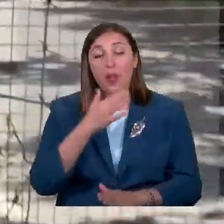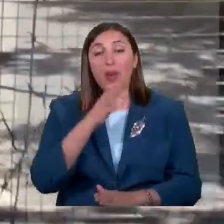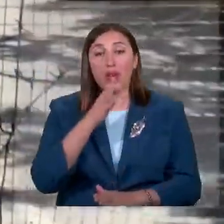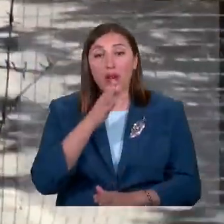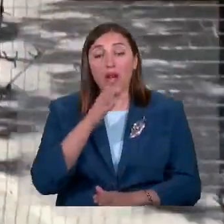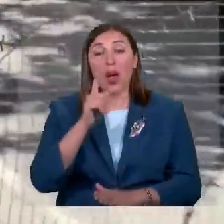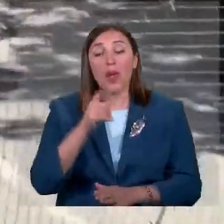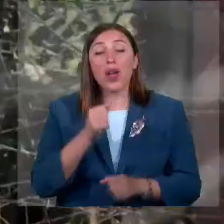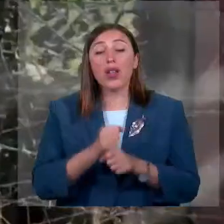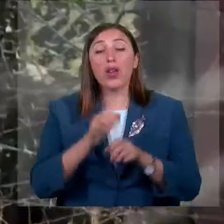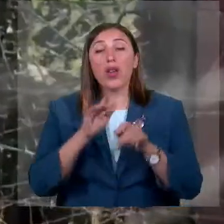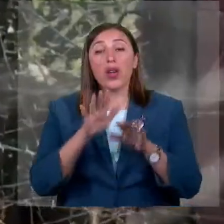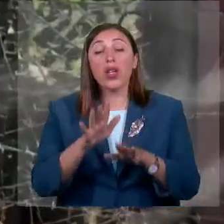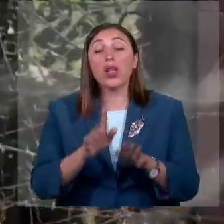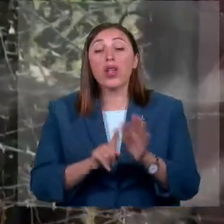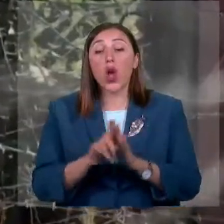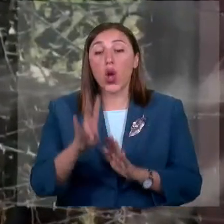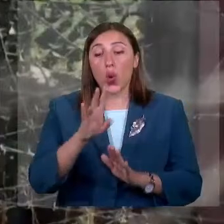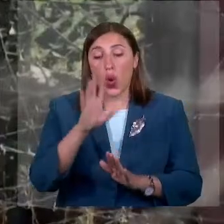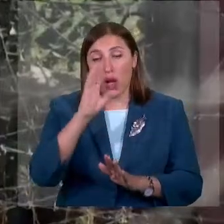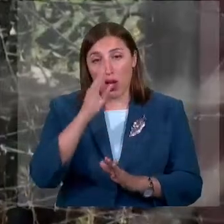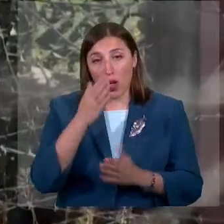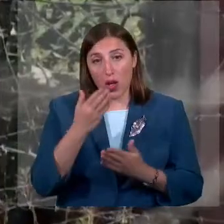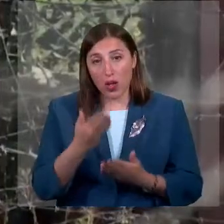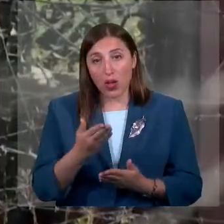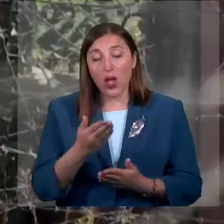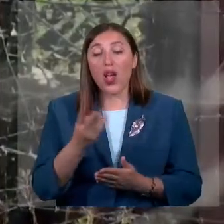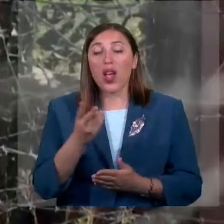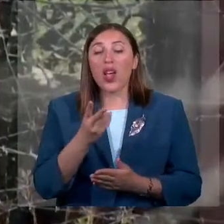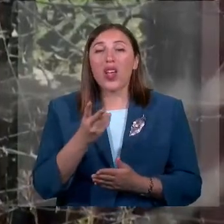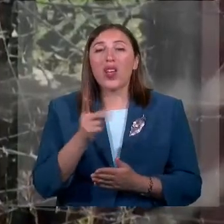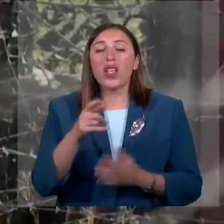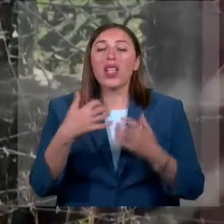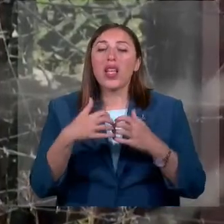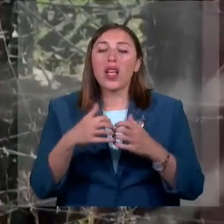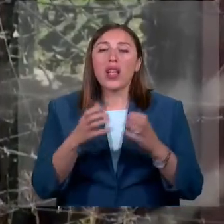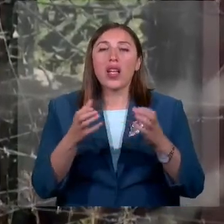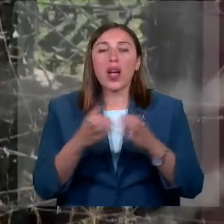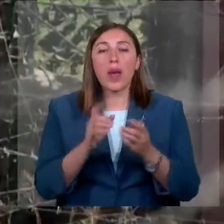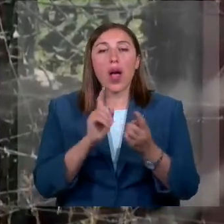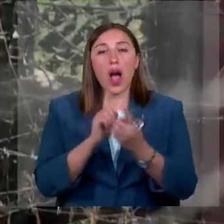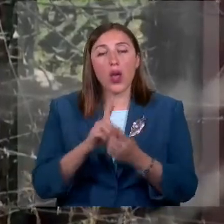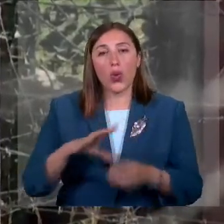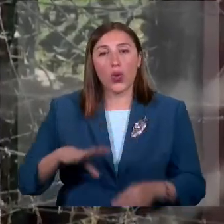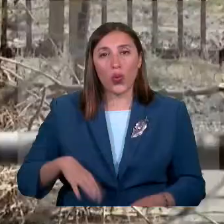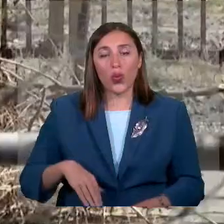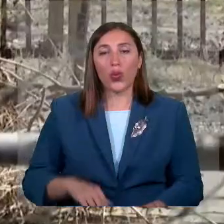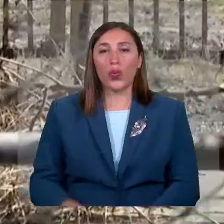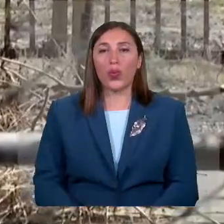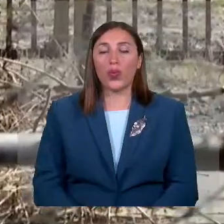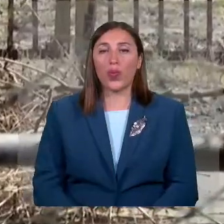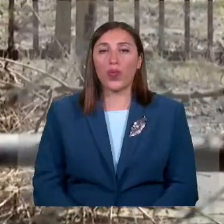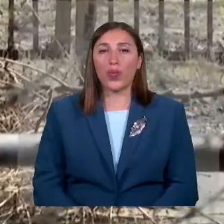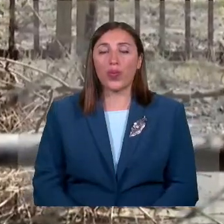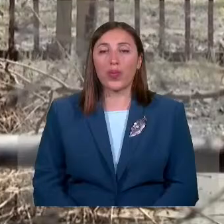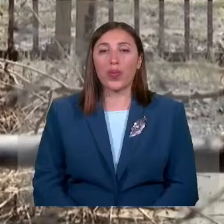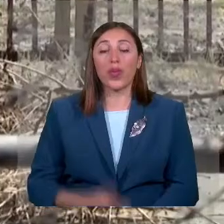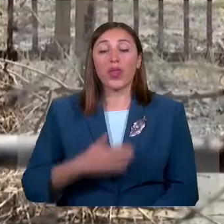պարզապես գործնական քայլերը սկսվեցին նոյեմբերի սկզբին կողմերի տեխնիկական խմբերի հանդիպումից հետո։ Գիտեք, որ մեր